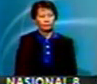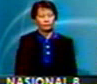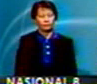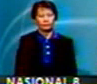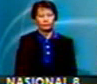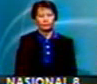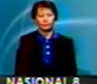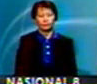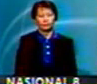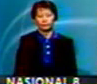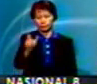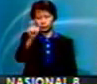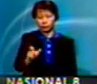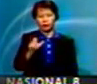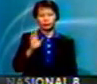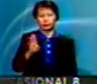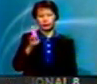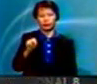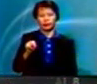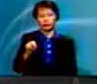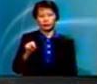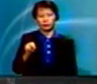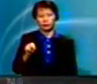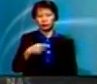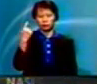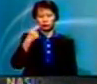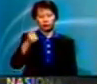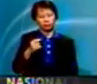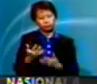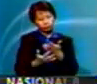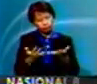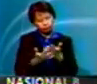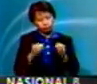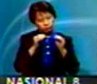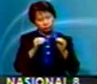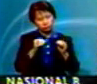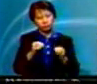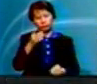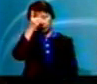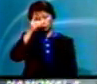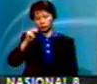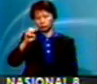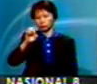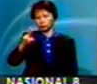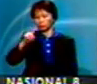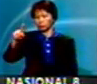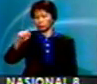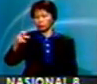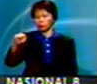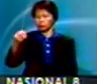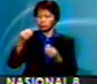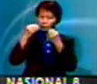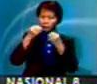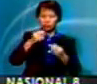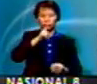Sementara itu pula, calon BN Mat Razi Mat Ail pula sentiasa mengamalkan tujuh ajar Allahyarham Datuk Nur Zaidi Omar bagi